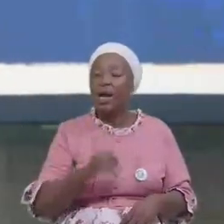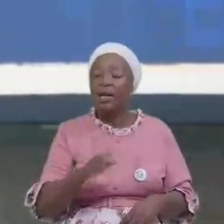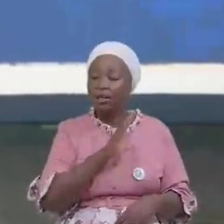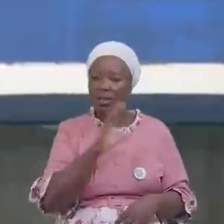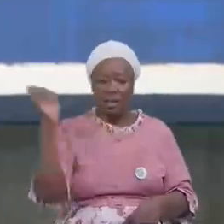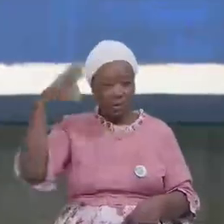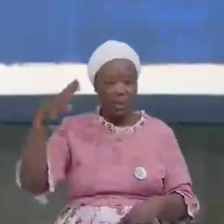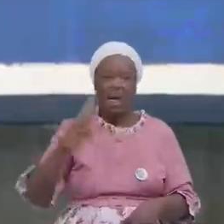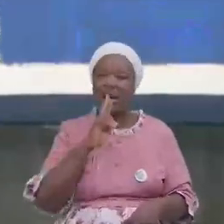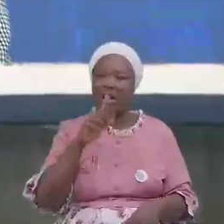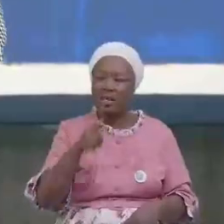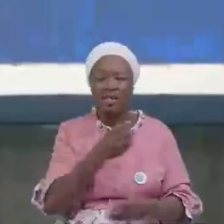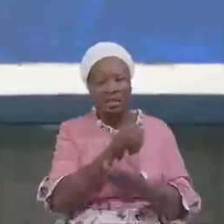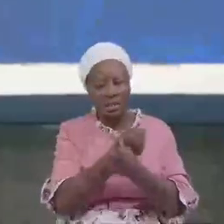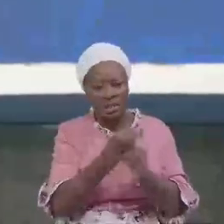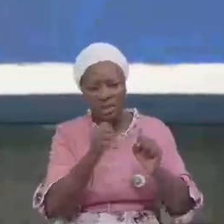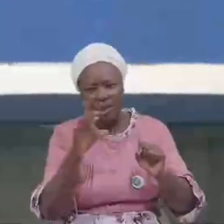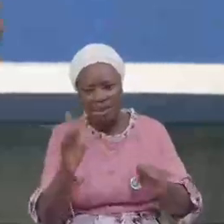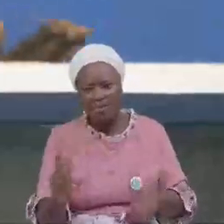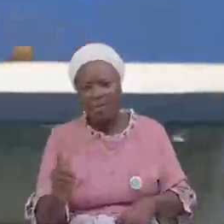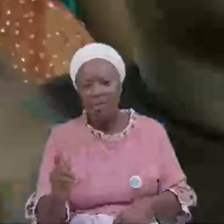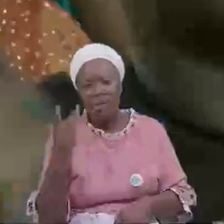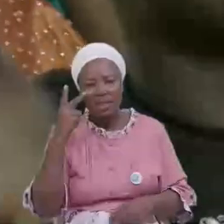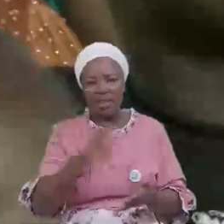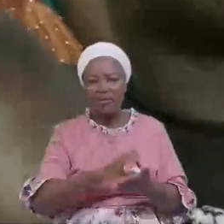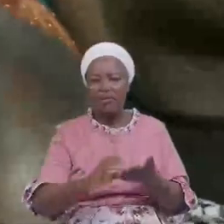n'est pas la grâce que vous êtes sauvé.